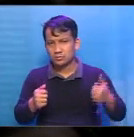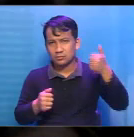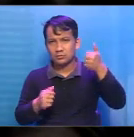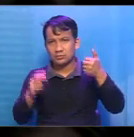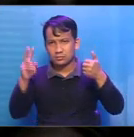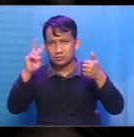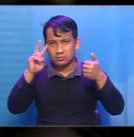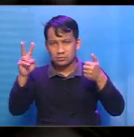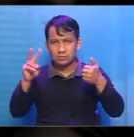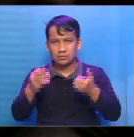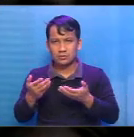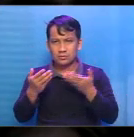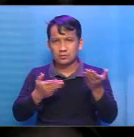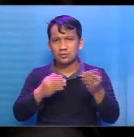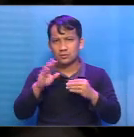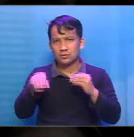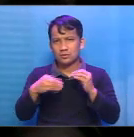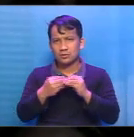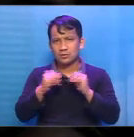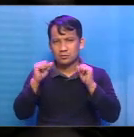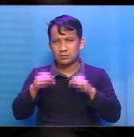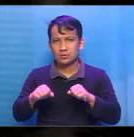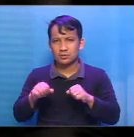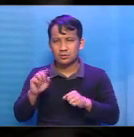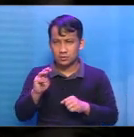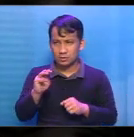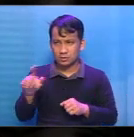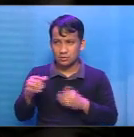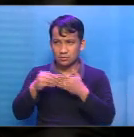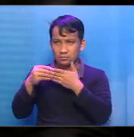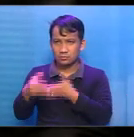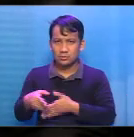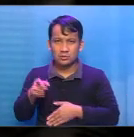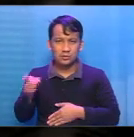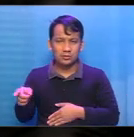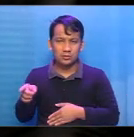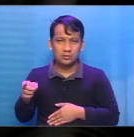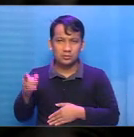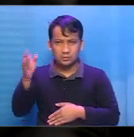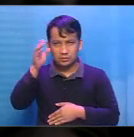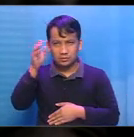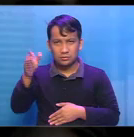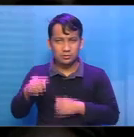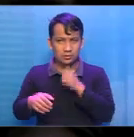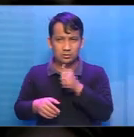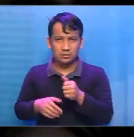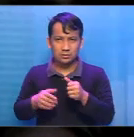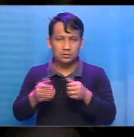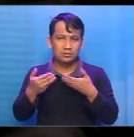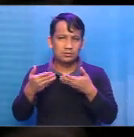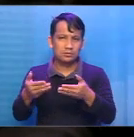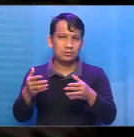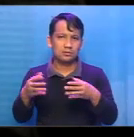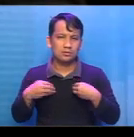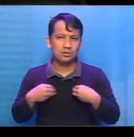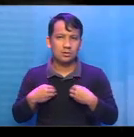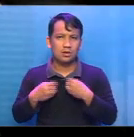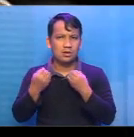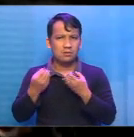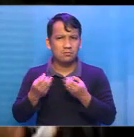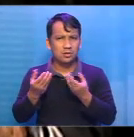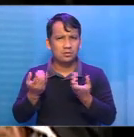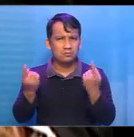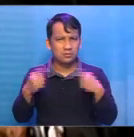may nagpanukala kagad na maaaring gawing minority leader si Cayetano. Mabuti na lang at hindi natuloy. Pero marami